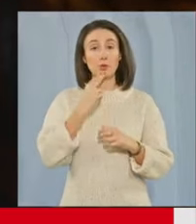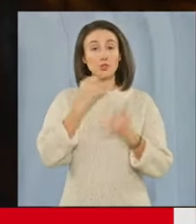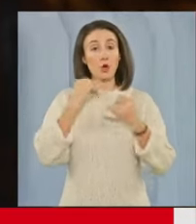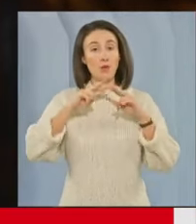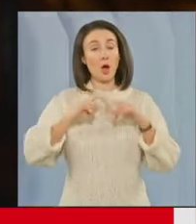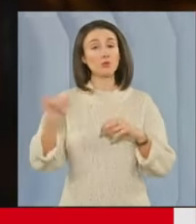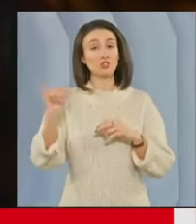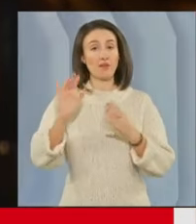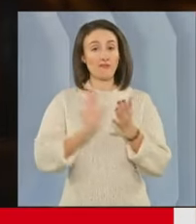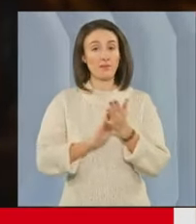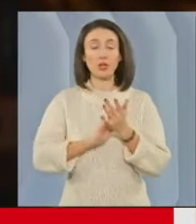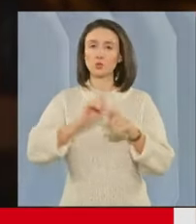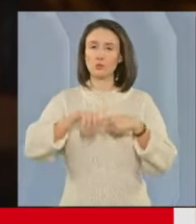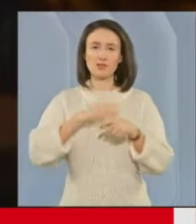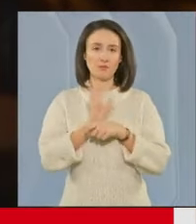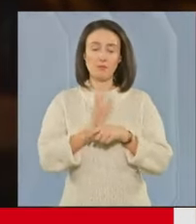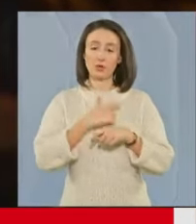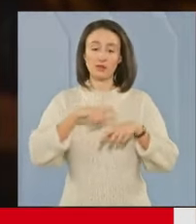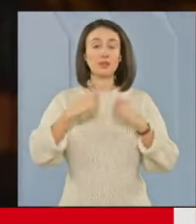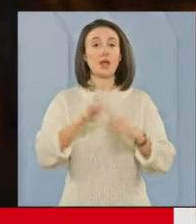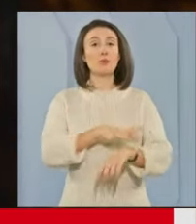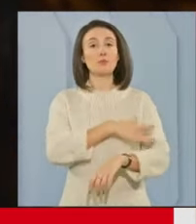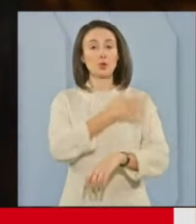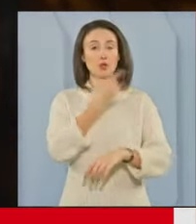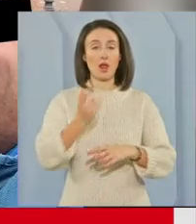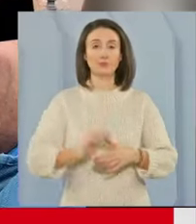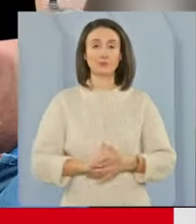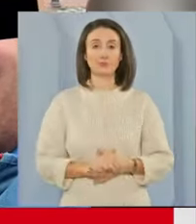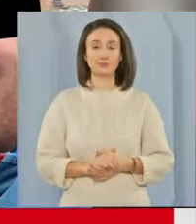făptaș. Atenție, urmează detalii care vă pot afecta emoțional.